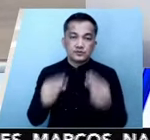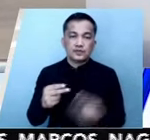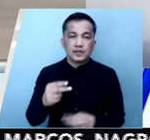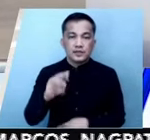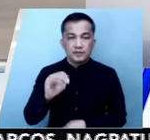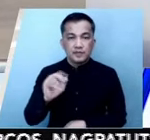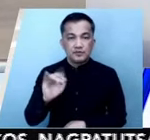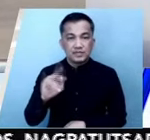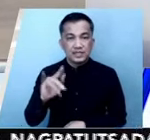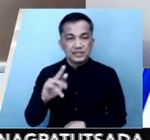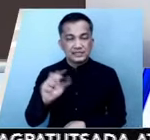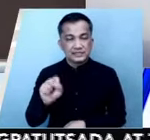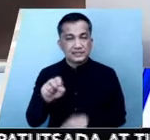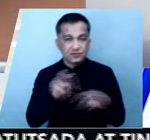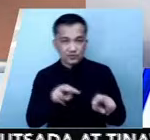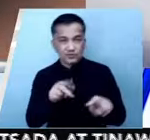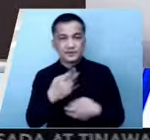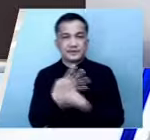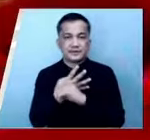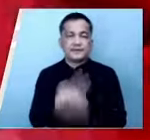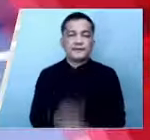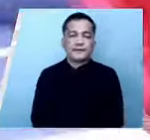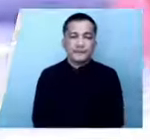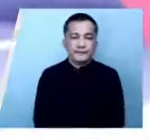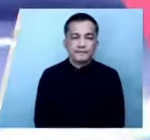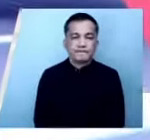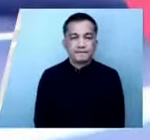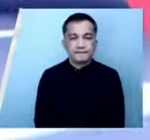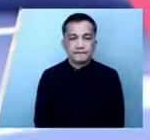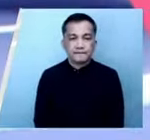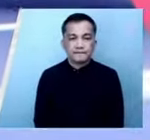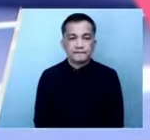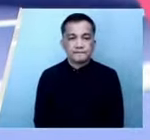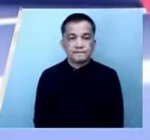Gonzalez, Nakatutok, 24 Horas.